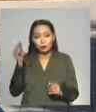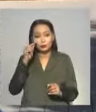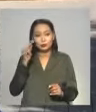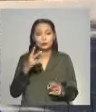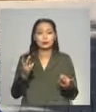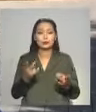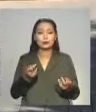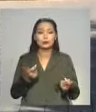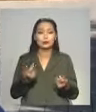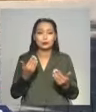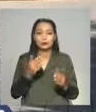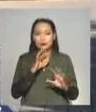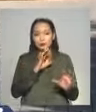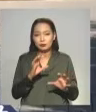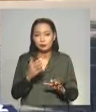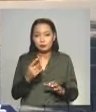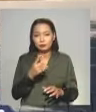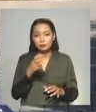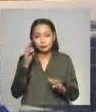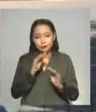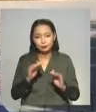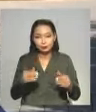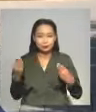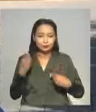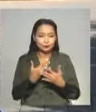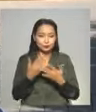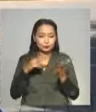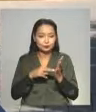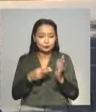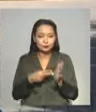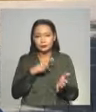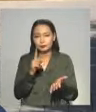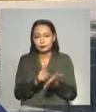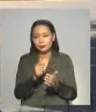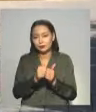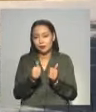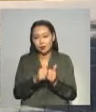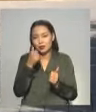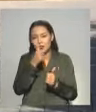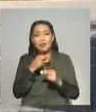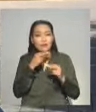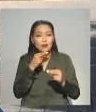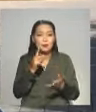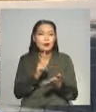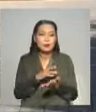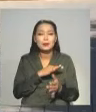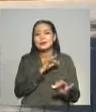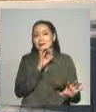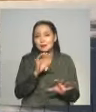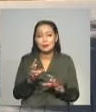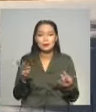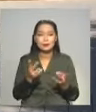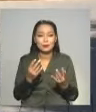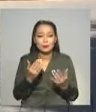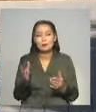В наших планах обеспечить 1600 детей школьными принадлежностями. Мы должны охватить каждого ребенка вниманием и заботой. И нужно отметить,